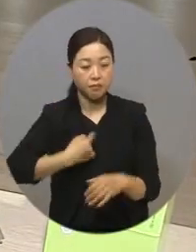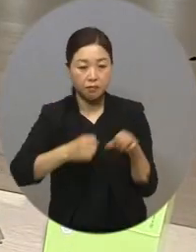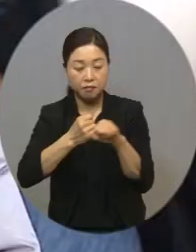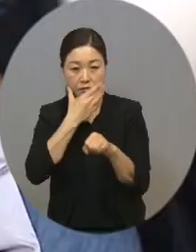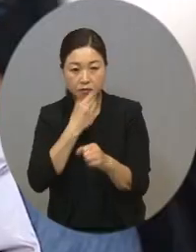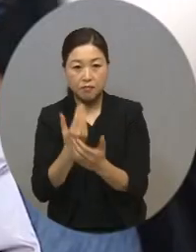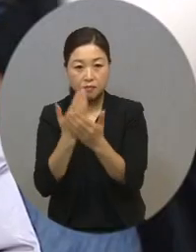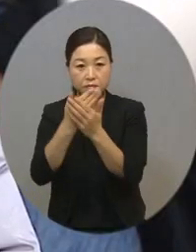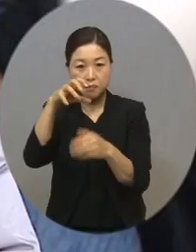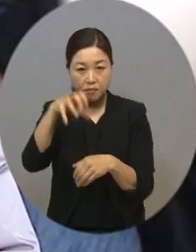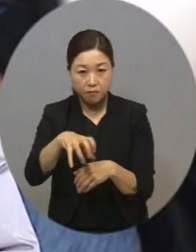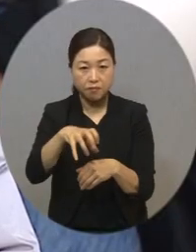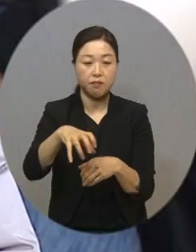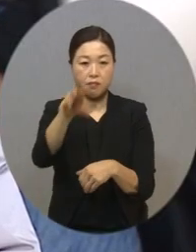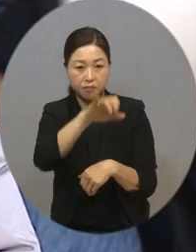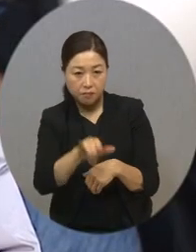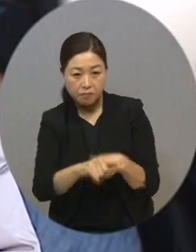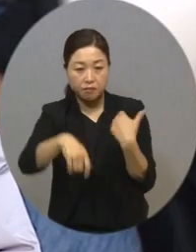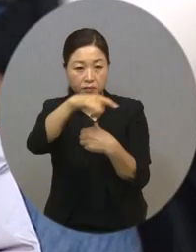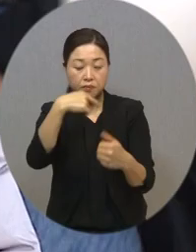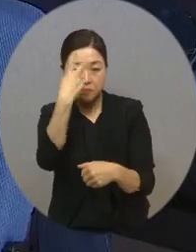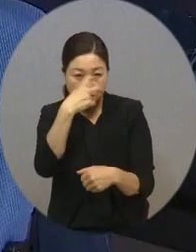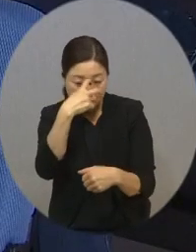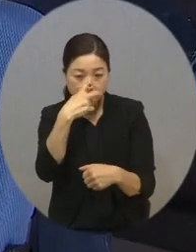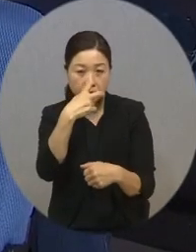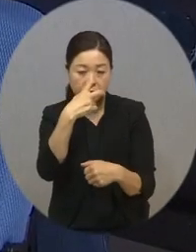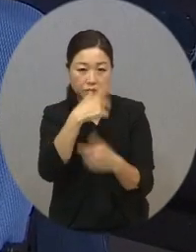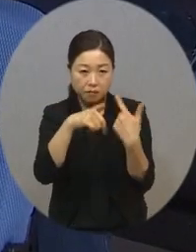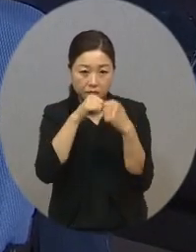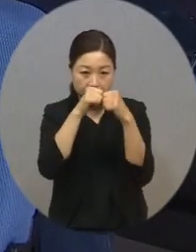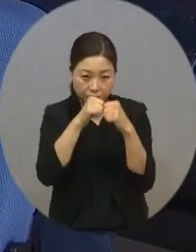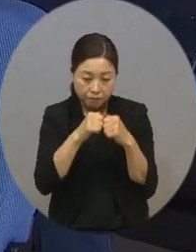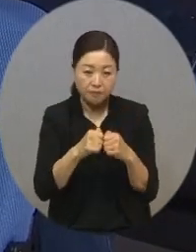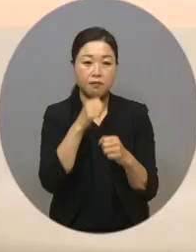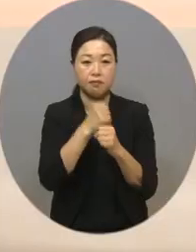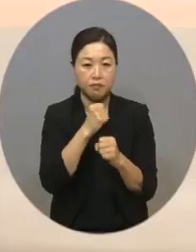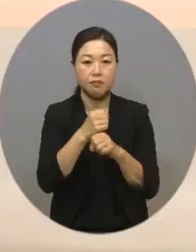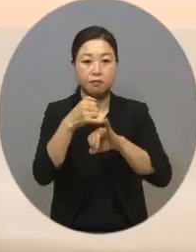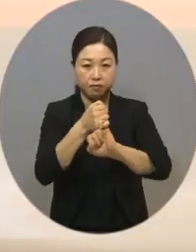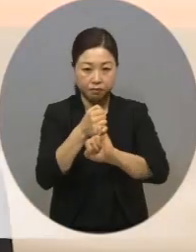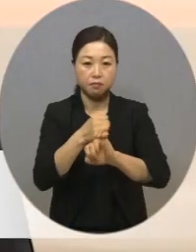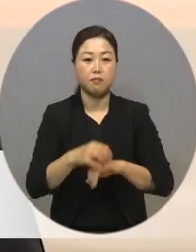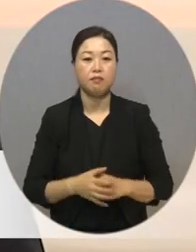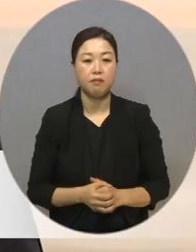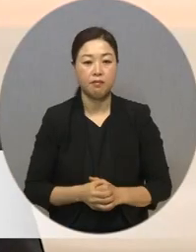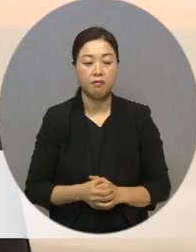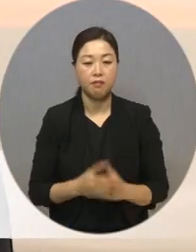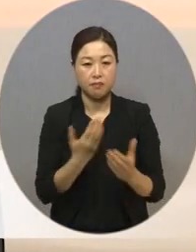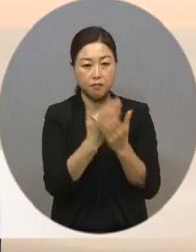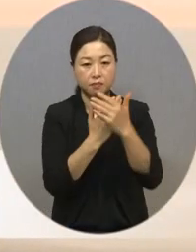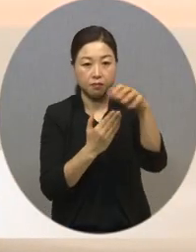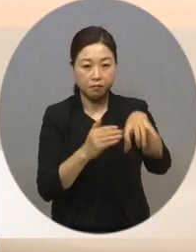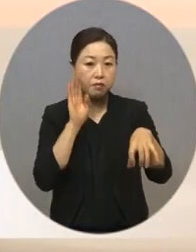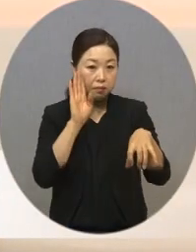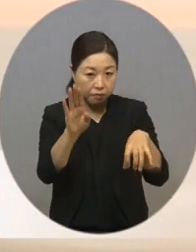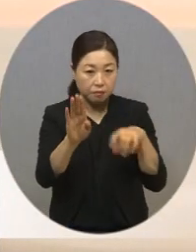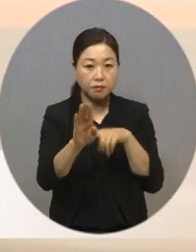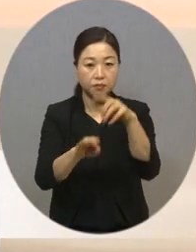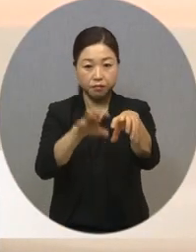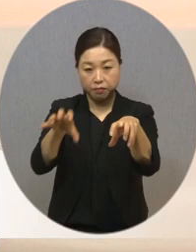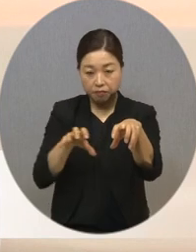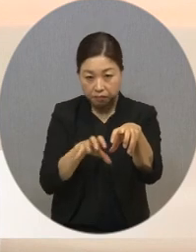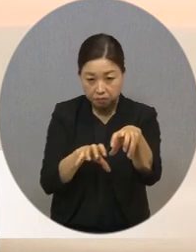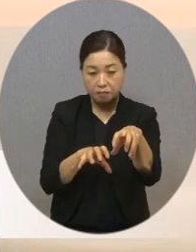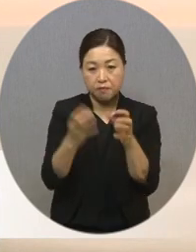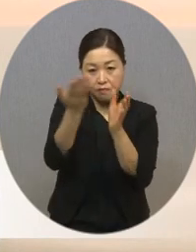실태조사 체계를 발 강화하겠다고 약속했 바로는 앞으로도 현장에서 정할 수